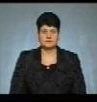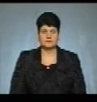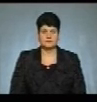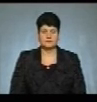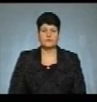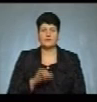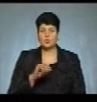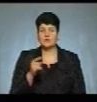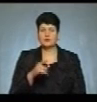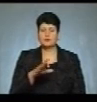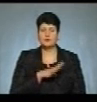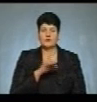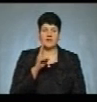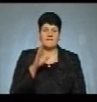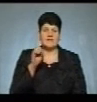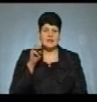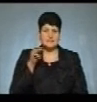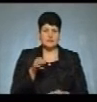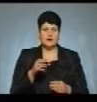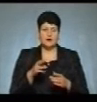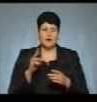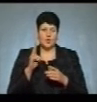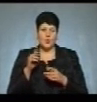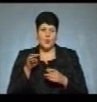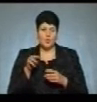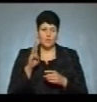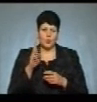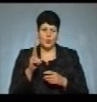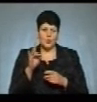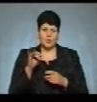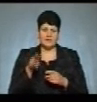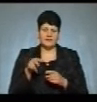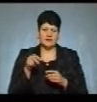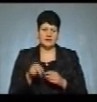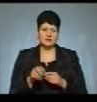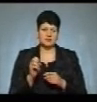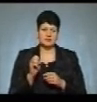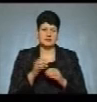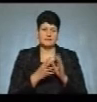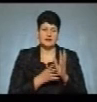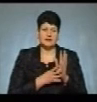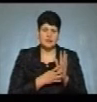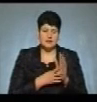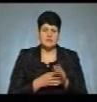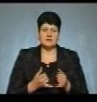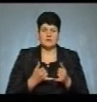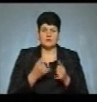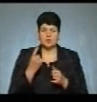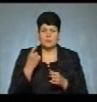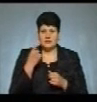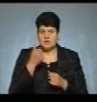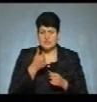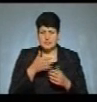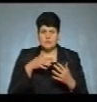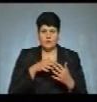У Тернополі відбувся квест «Крути-2019», приурочений до 101-ї річниці бою під Крутами. Учні 9-11